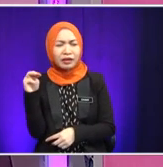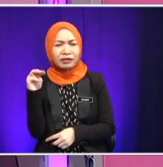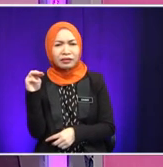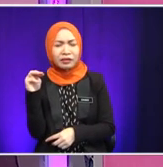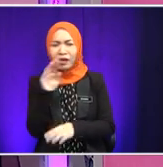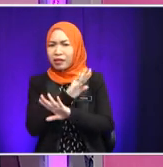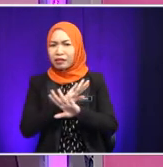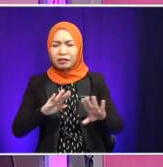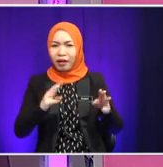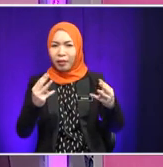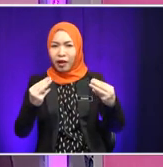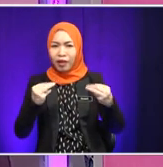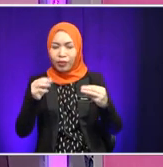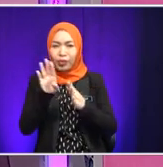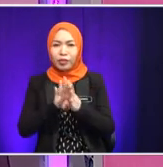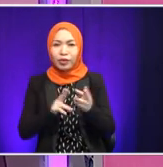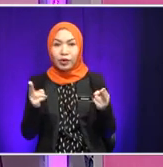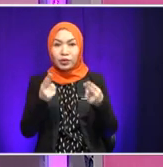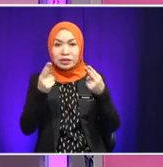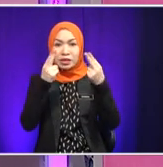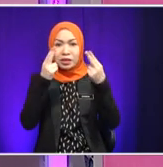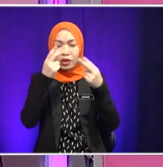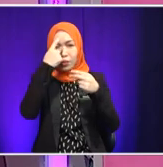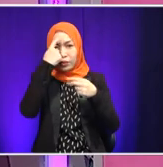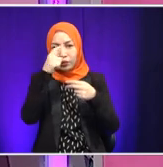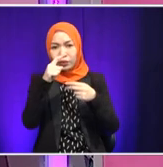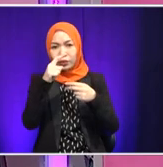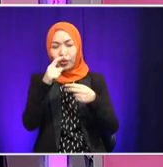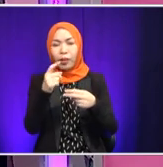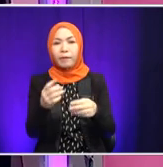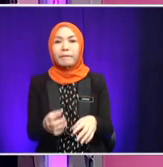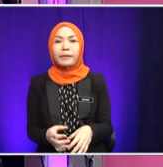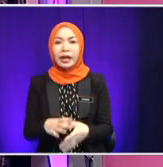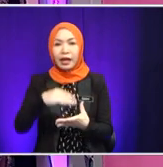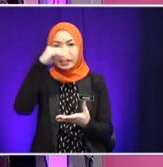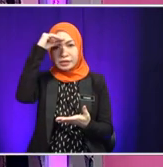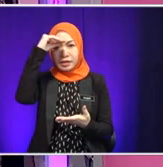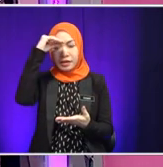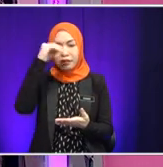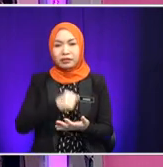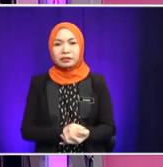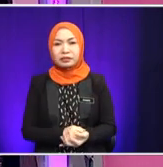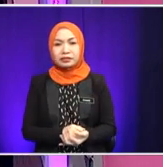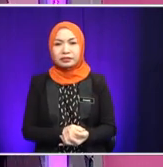ataupun tidak berfungsi untuk mempelajari bahasa Melayu jadi ini menjadi kesukaran kepada mereka untuk